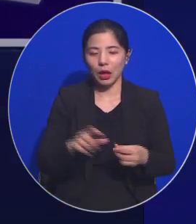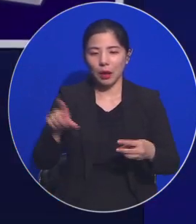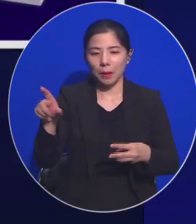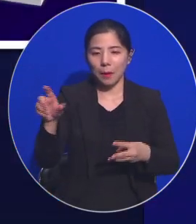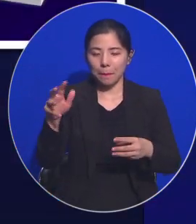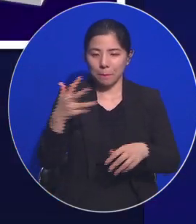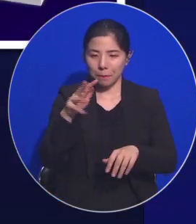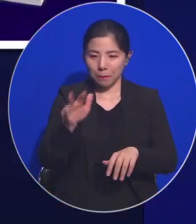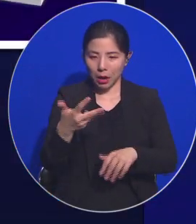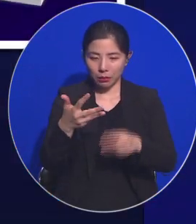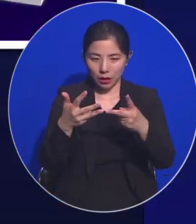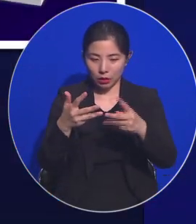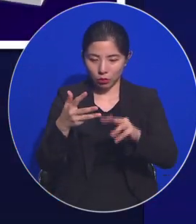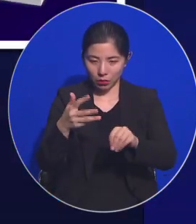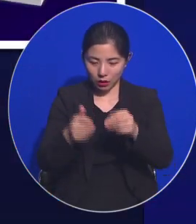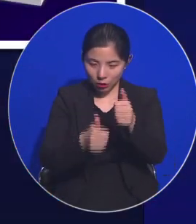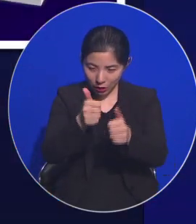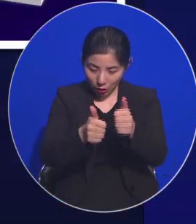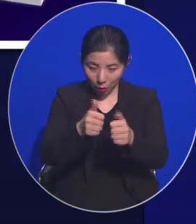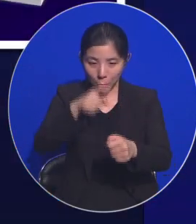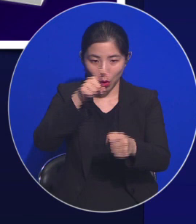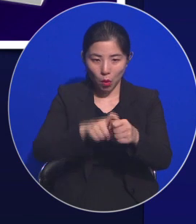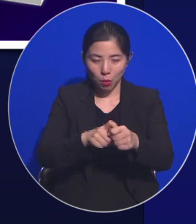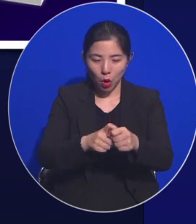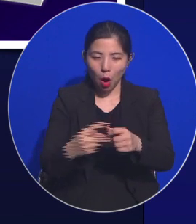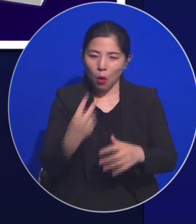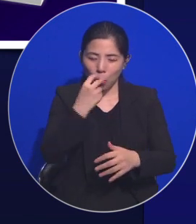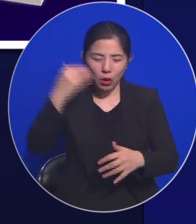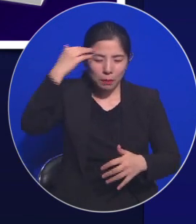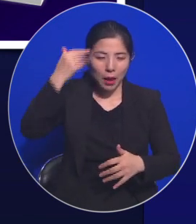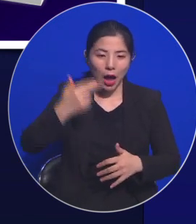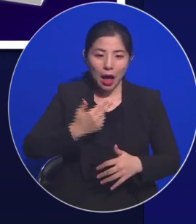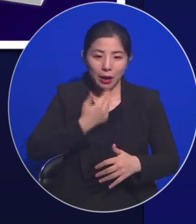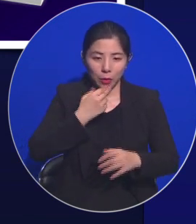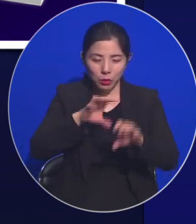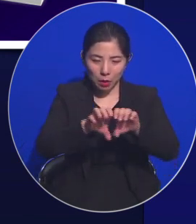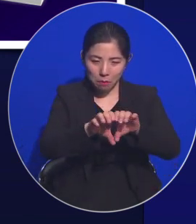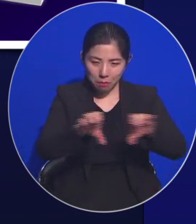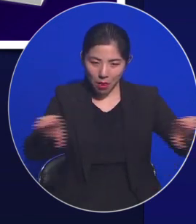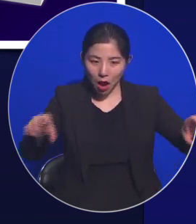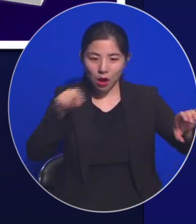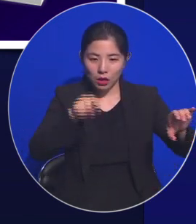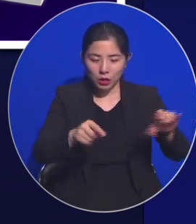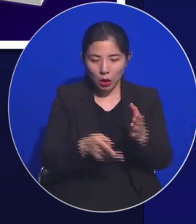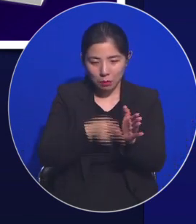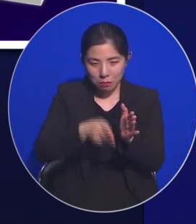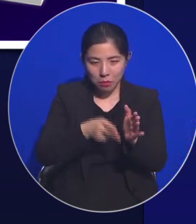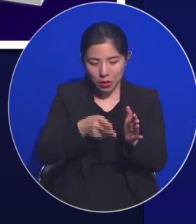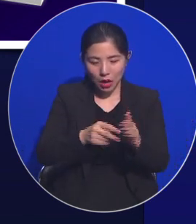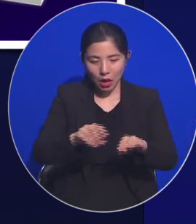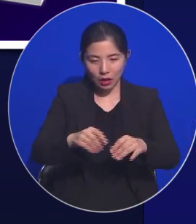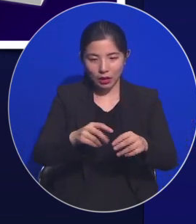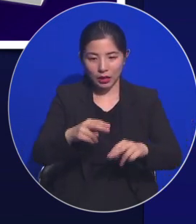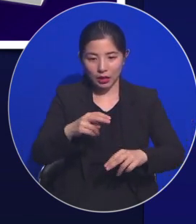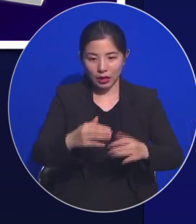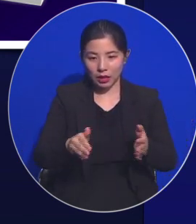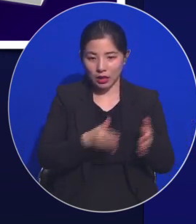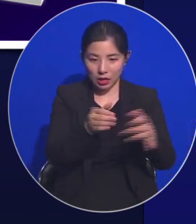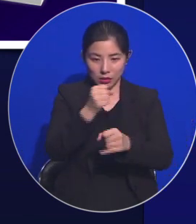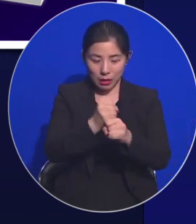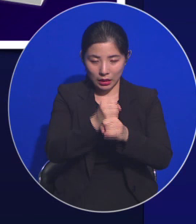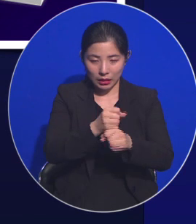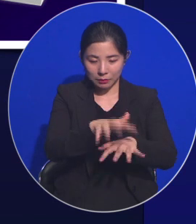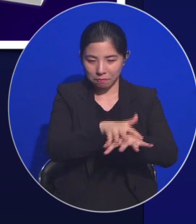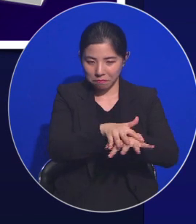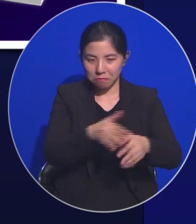시험 주행을 목표로 공기 저항이 거의 없는 아 진공 상태 의 규모와 시험 솔로 를 구축하는 인프라 건설과